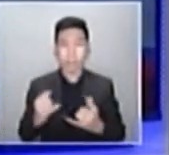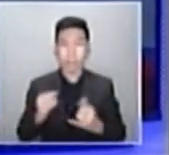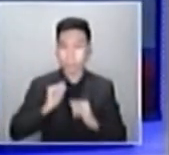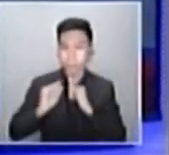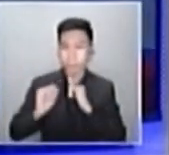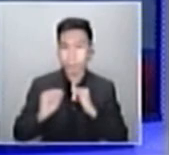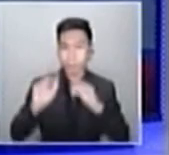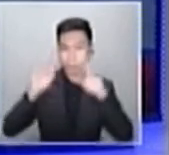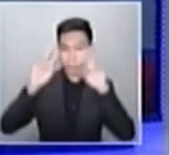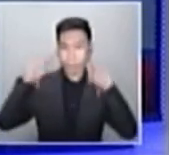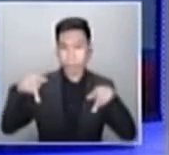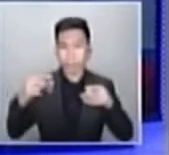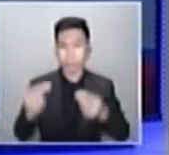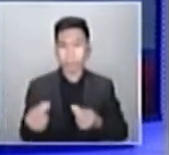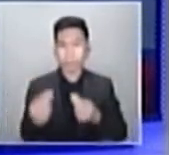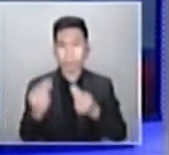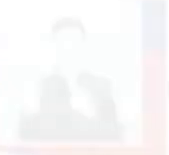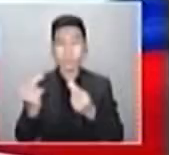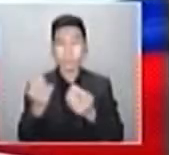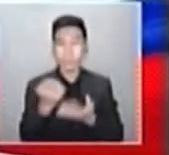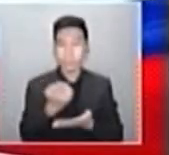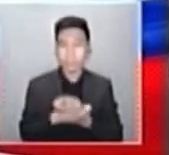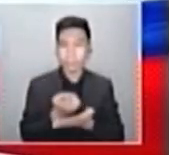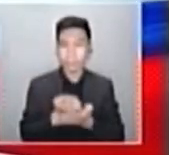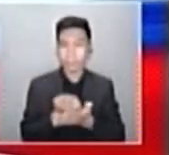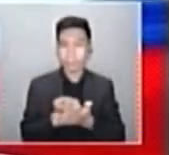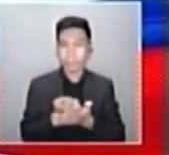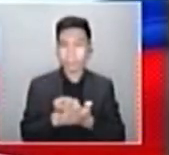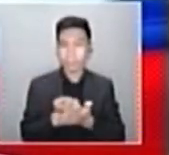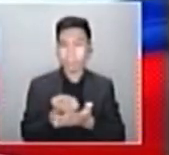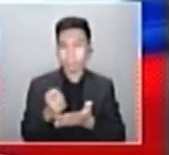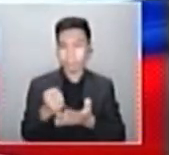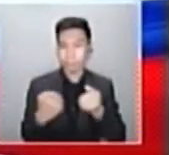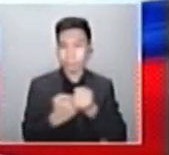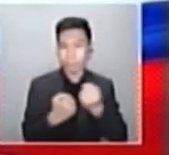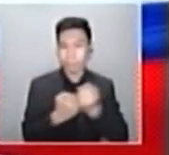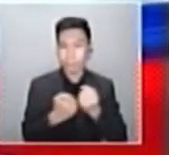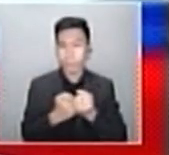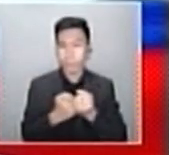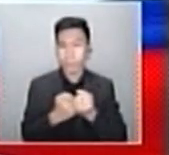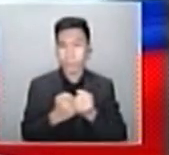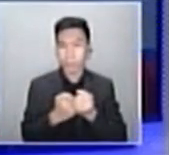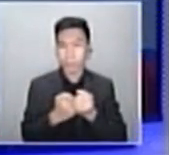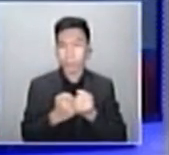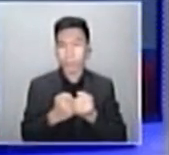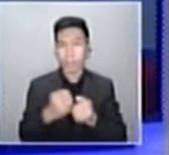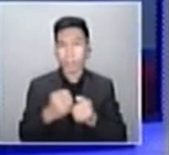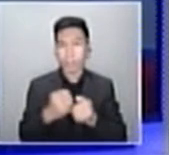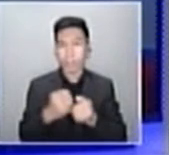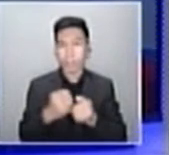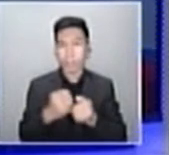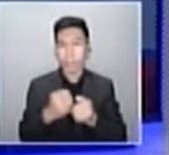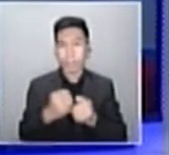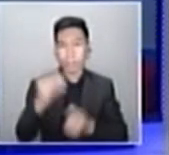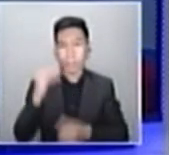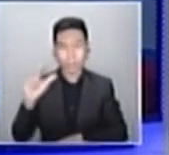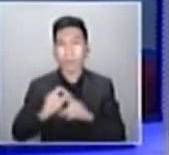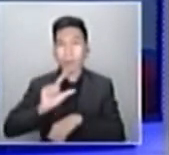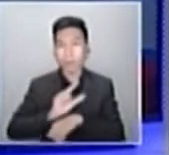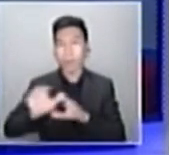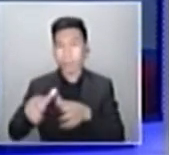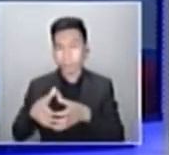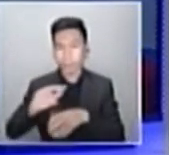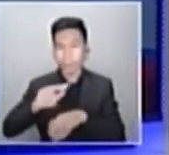at ekonomistang si Manny Lopez ng Labor Party Philippines. Kasama ko ngayon sa panel ang CNN Philippines Senior Anchor